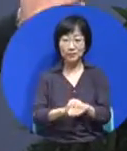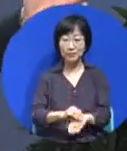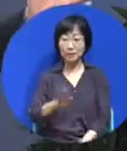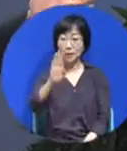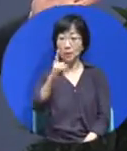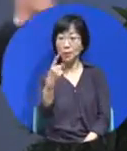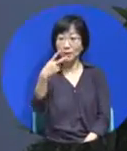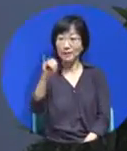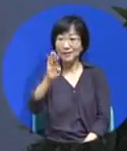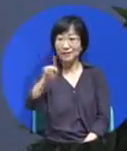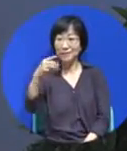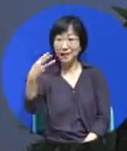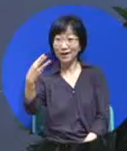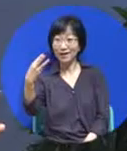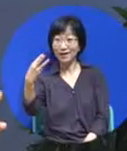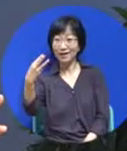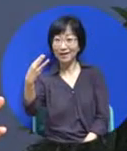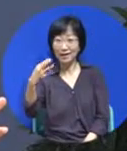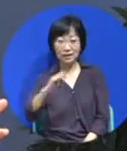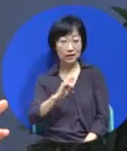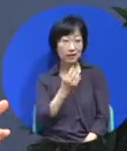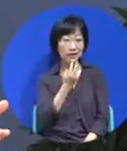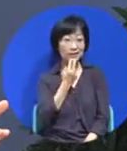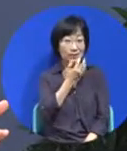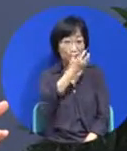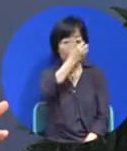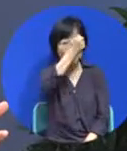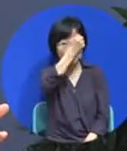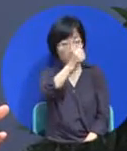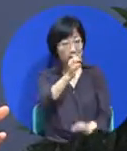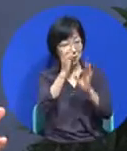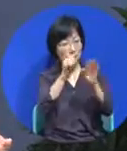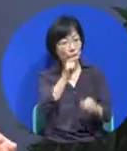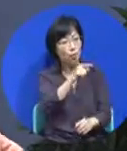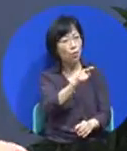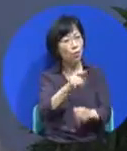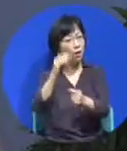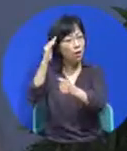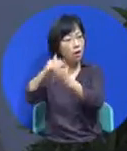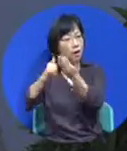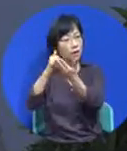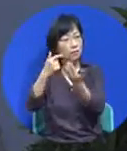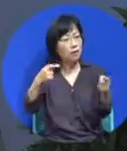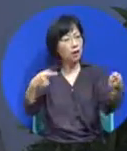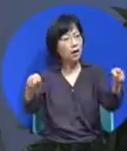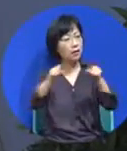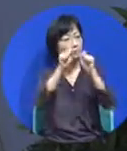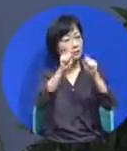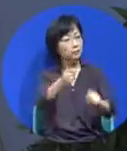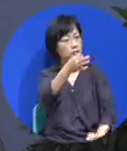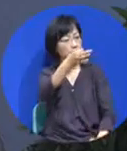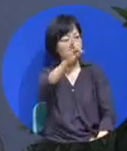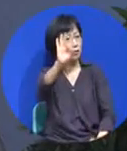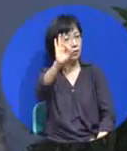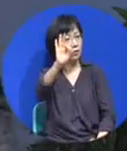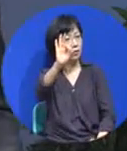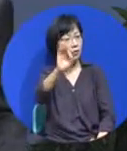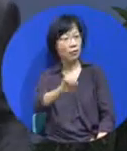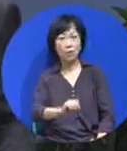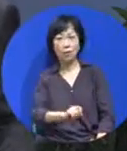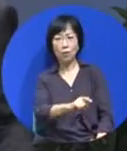너와 함께 계시구나 이렇게 말하는데 전도하기 어렵습니까? When Potiphar saw Joseph, he says, "The Lord is with you." Then is evangelism difficult?